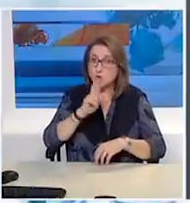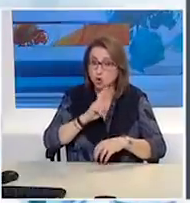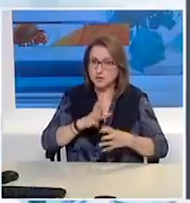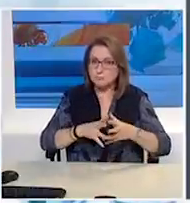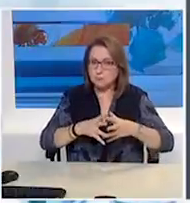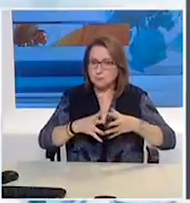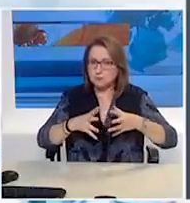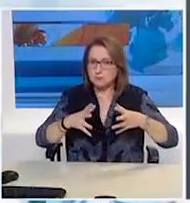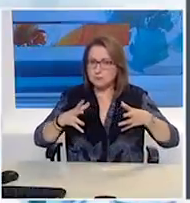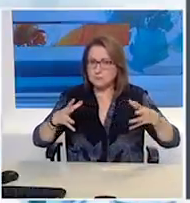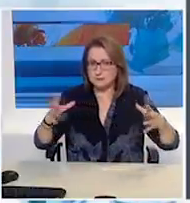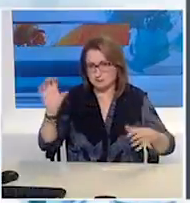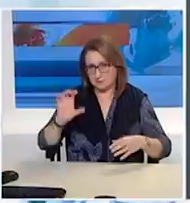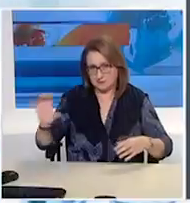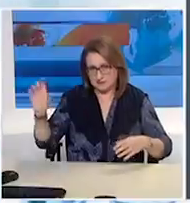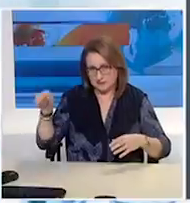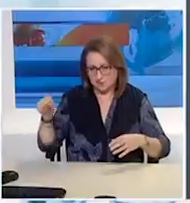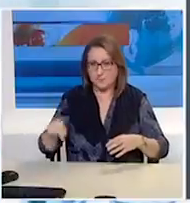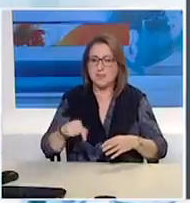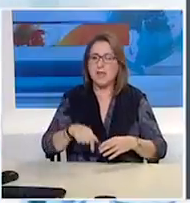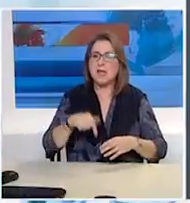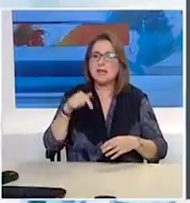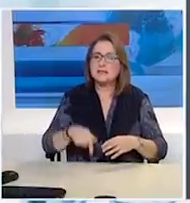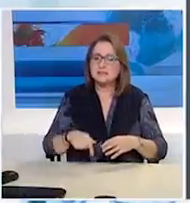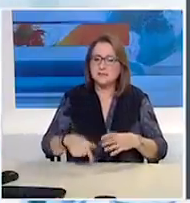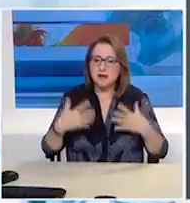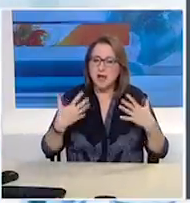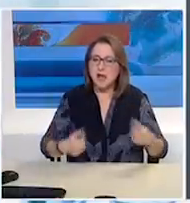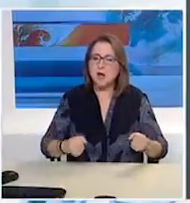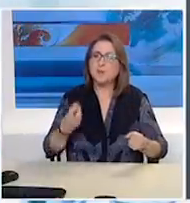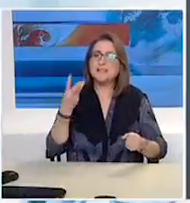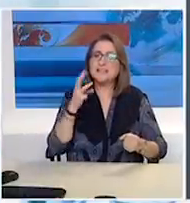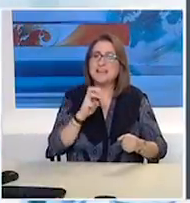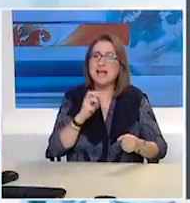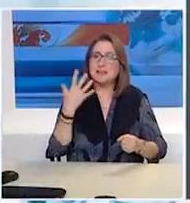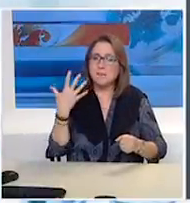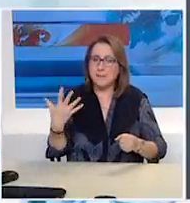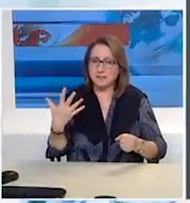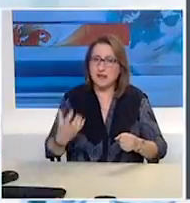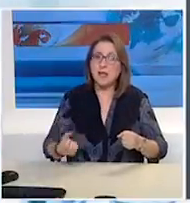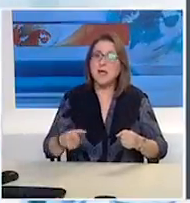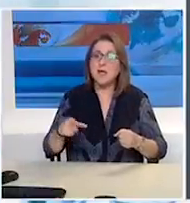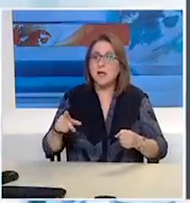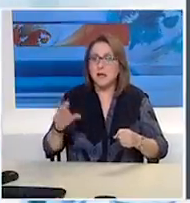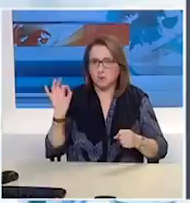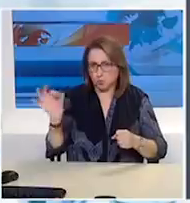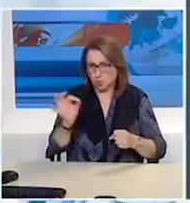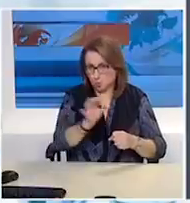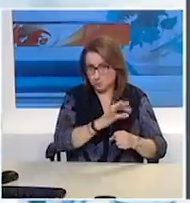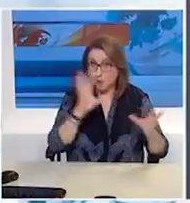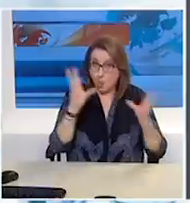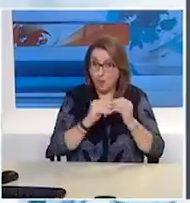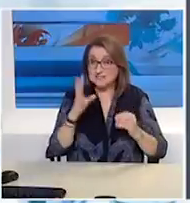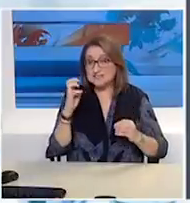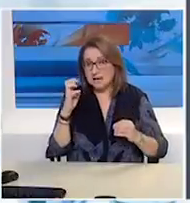Σήμερα ανακοινώνουμε 40 νέα κρούσματα του νέου ιού στη χώρα μας. Τα 35 εξ αυτών σχετίζονται με γνωστή συρροή